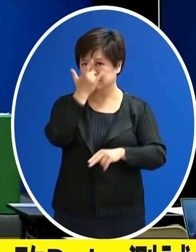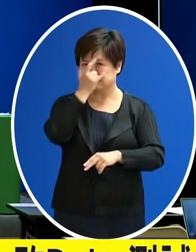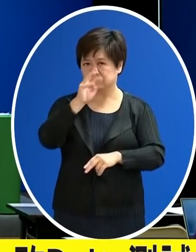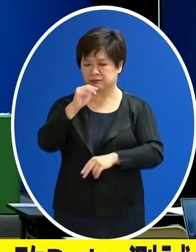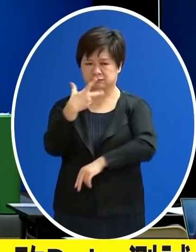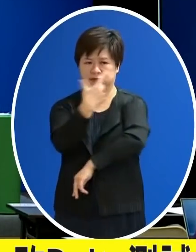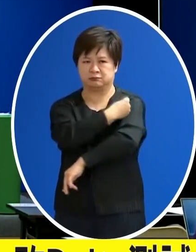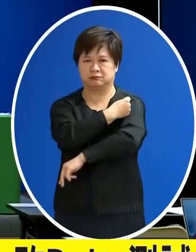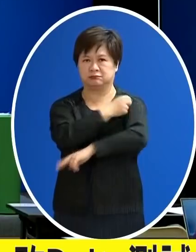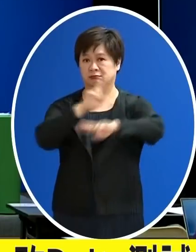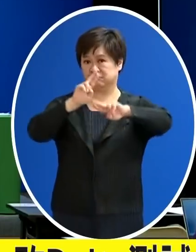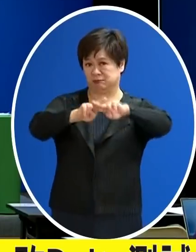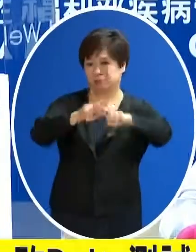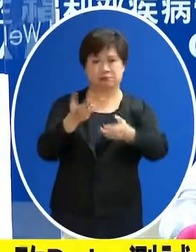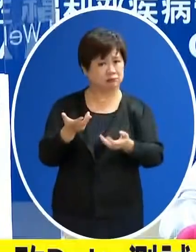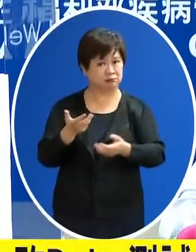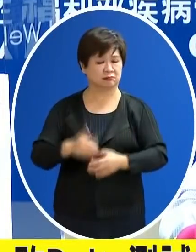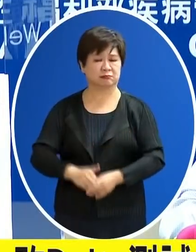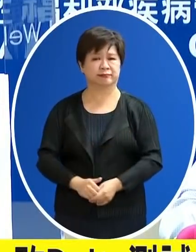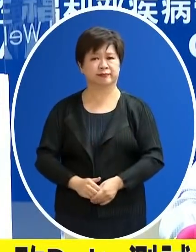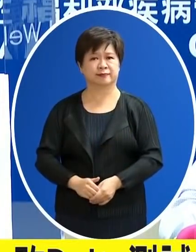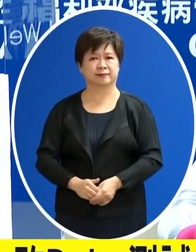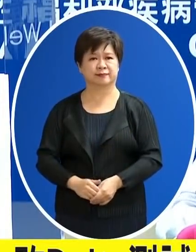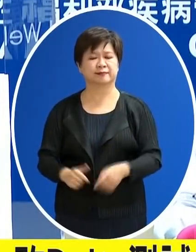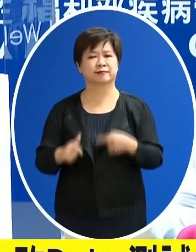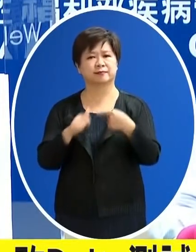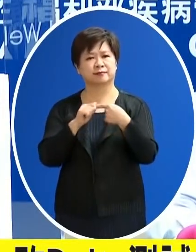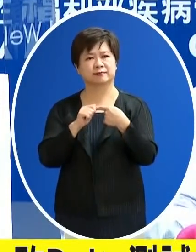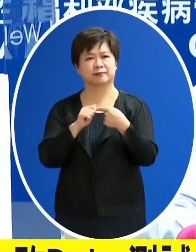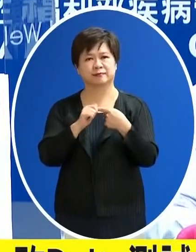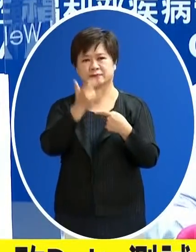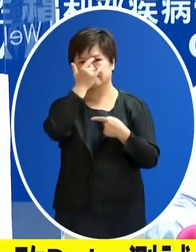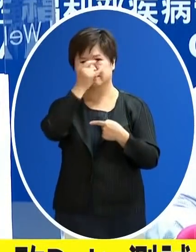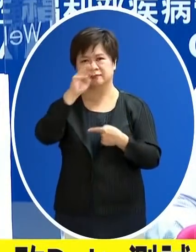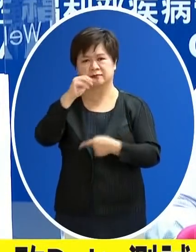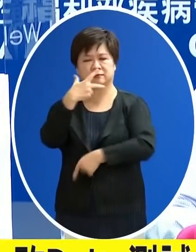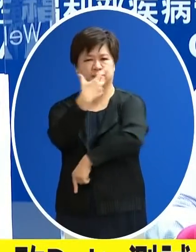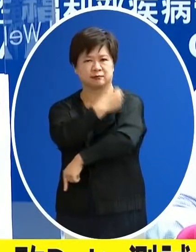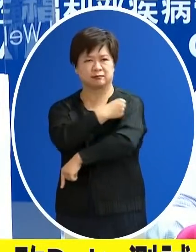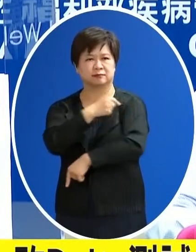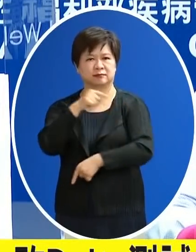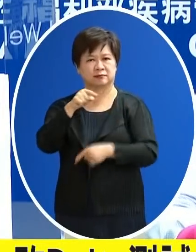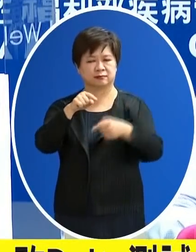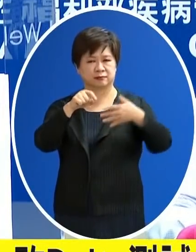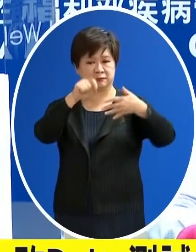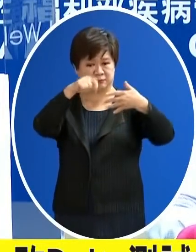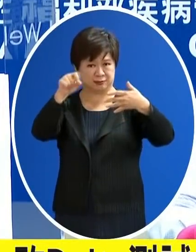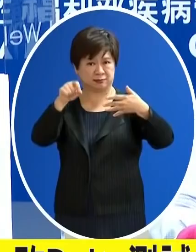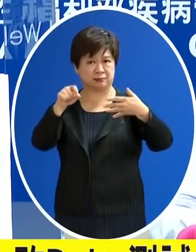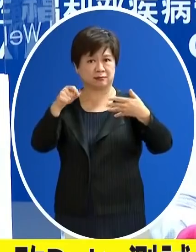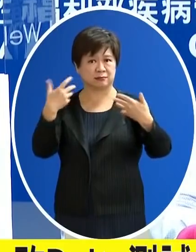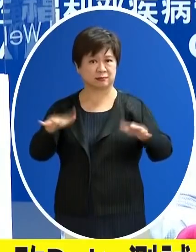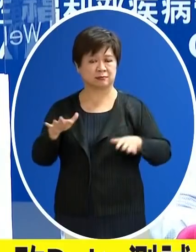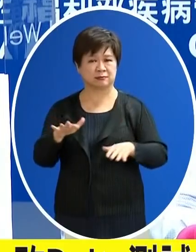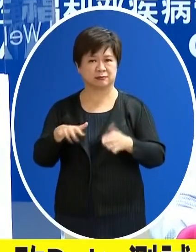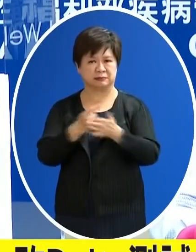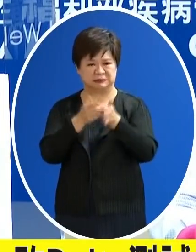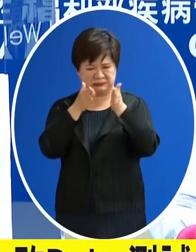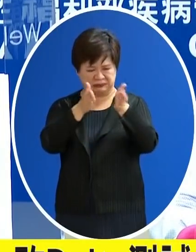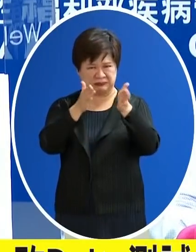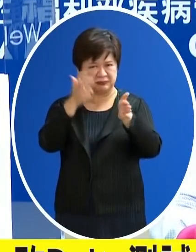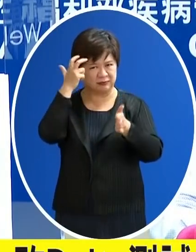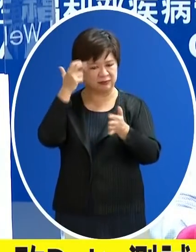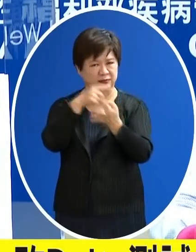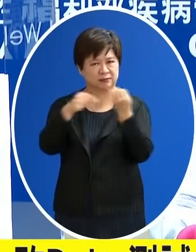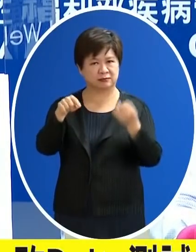的选项，谢谢。 第一个大概莫德纳大概是有选过莫德纳，单独选莫德纳